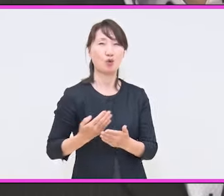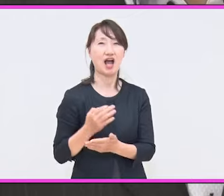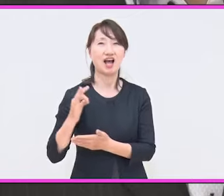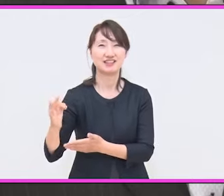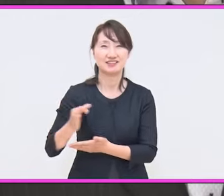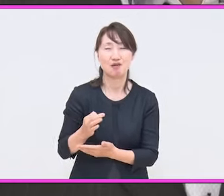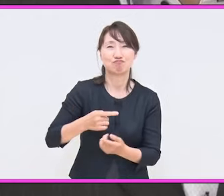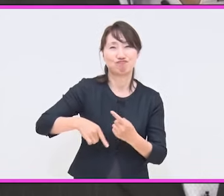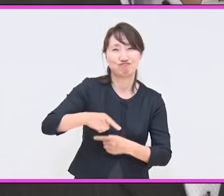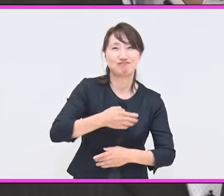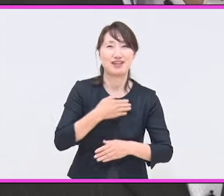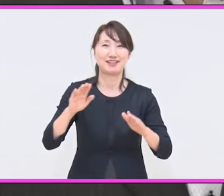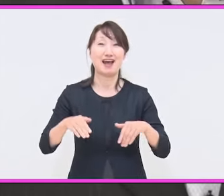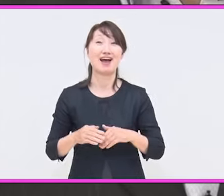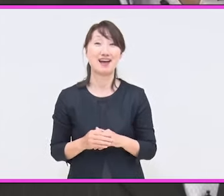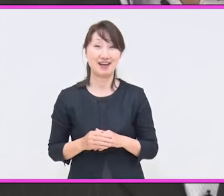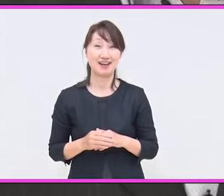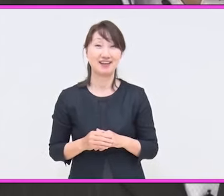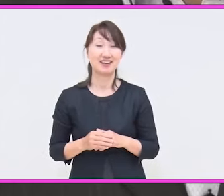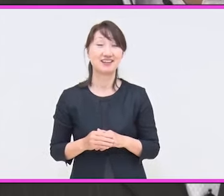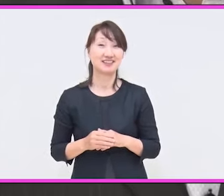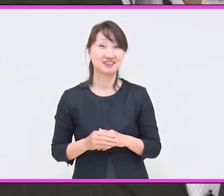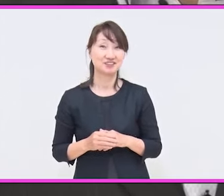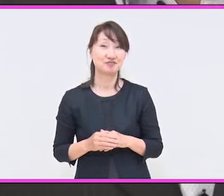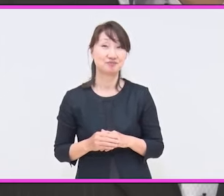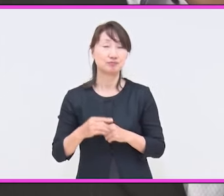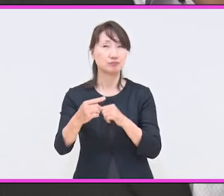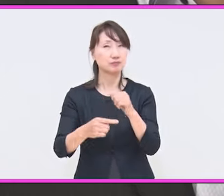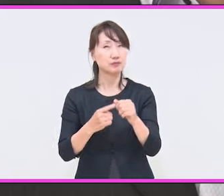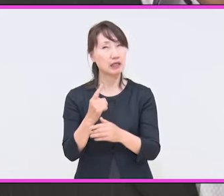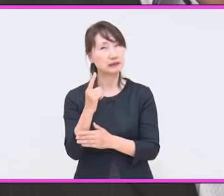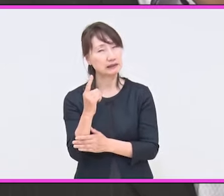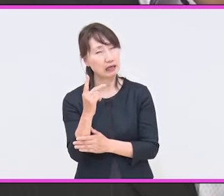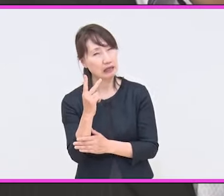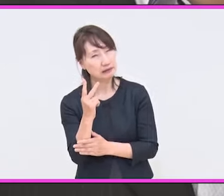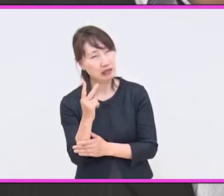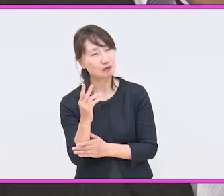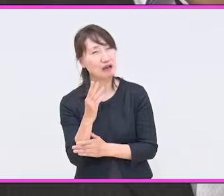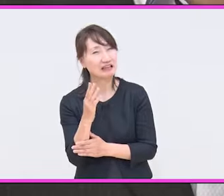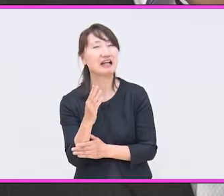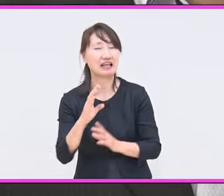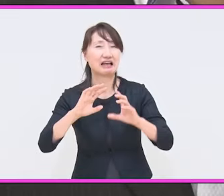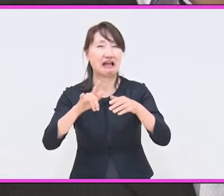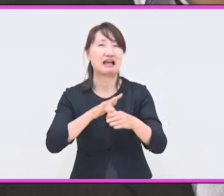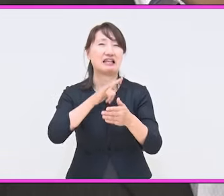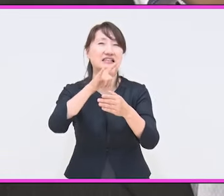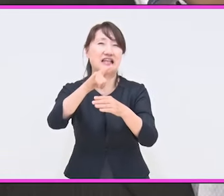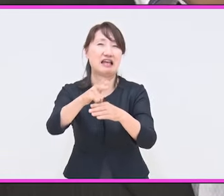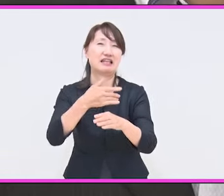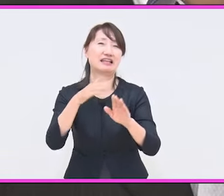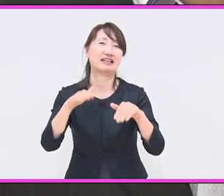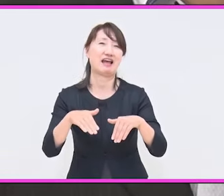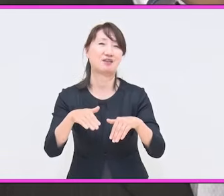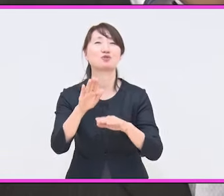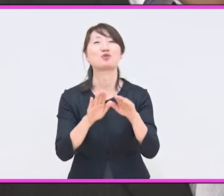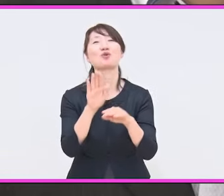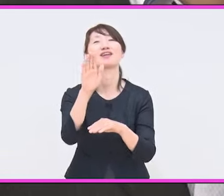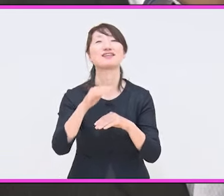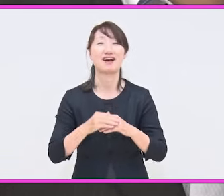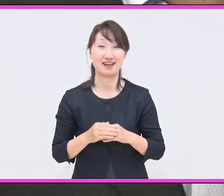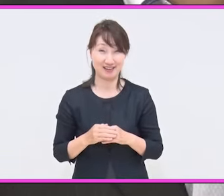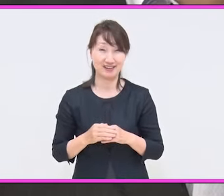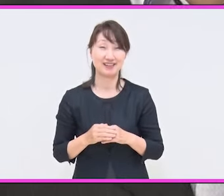ても、まあ、年に1回行けて2回ぐらいしか海外遠征大会に行けず、まあ、日本